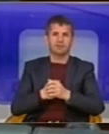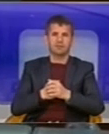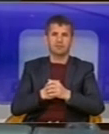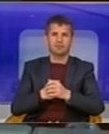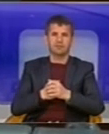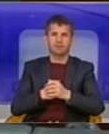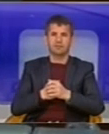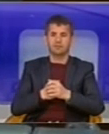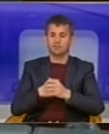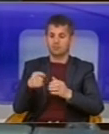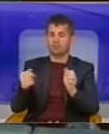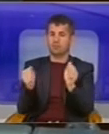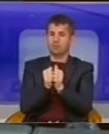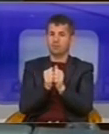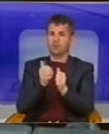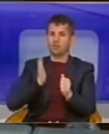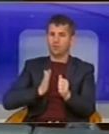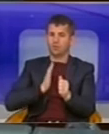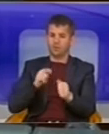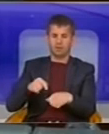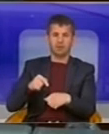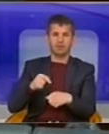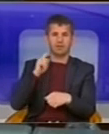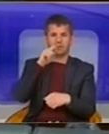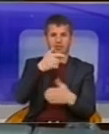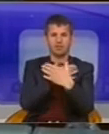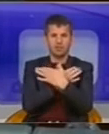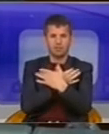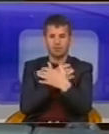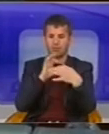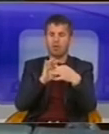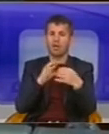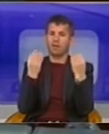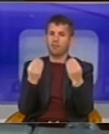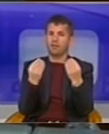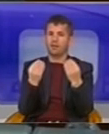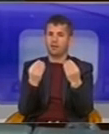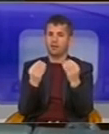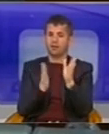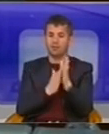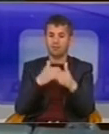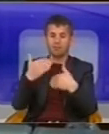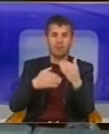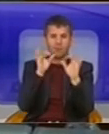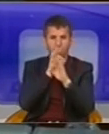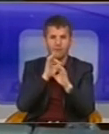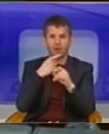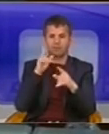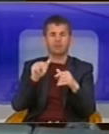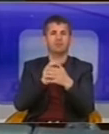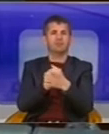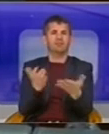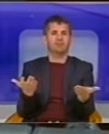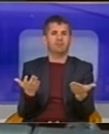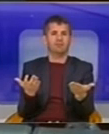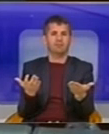Kalendari për bashkët kulturor me Republikën e Shqipërisë është iniciative mirë që nëse nuk zbatohet duhet të përshëndetet. Është